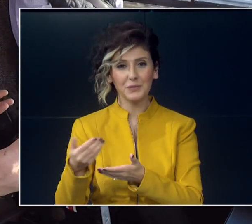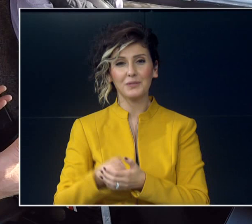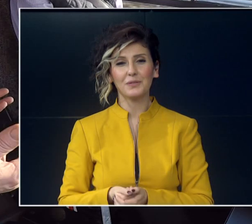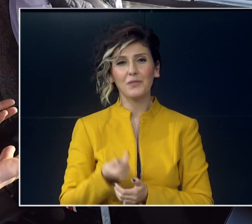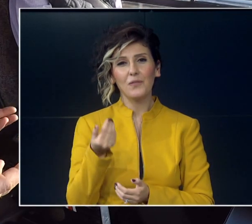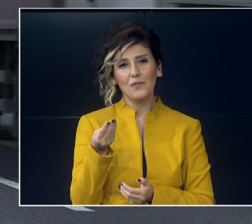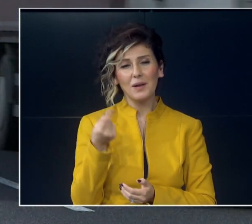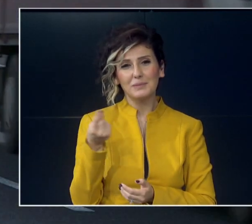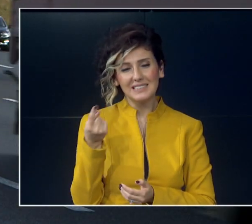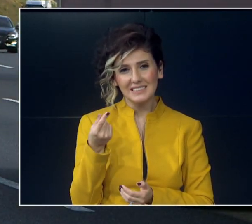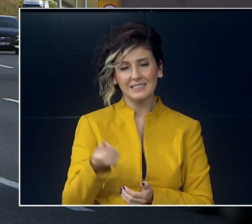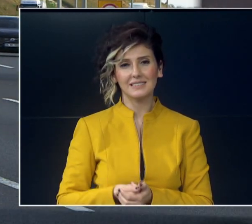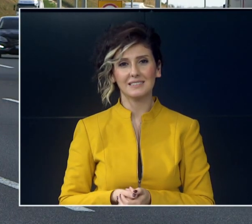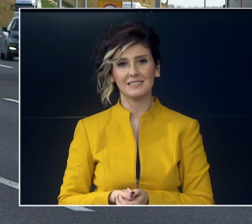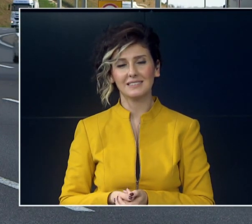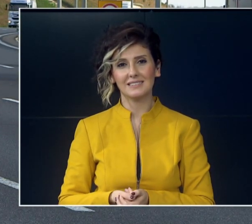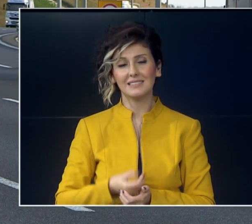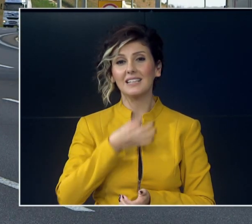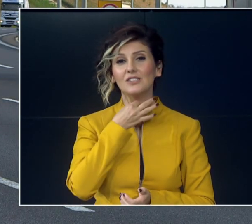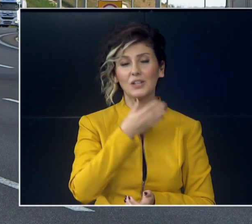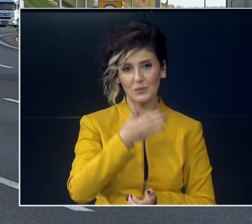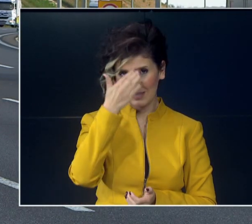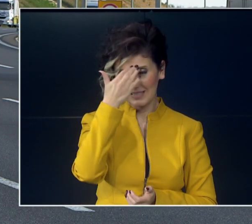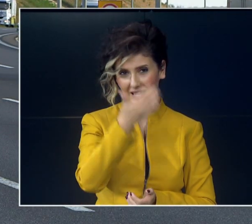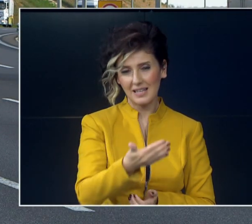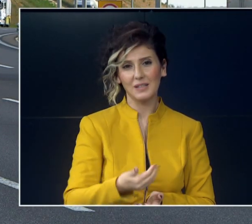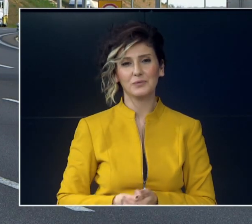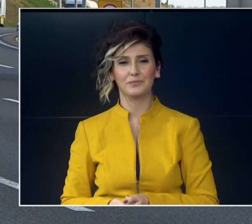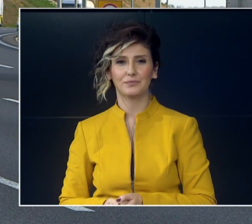ederiz. Ufak bir şey. Sağ olun.